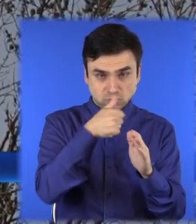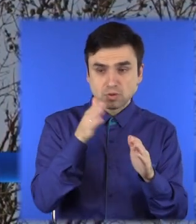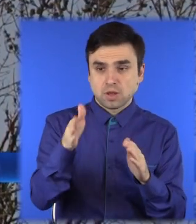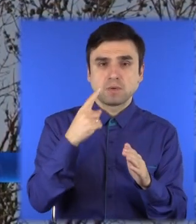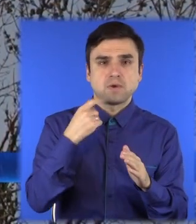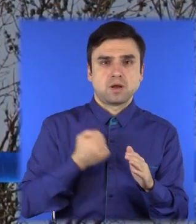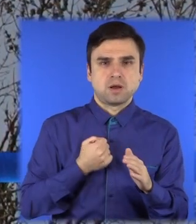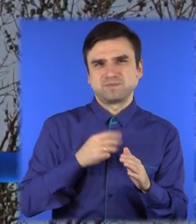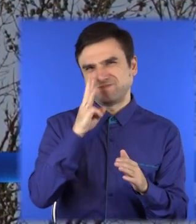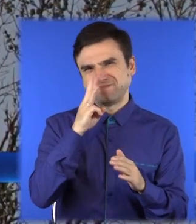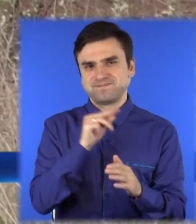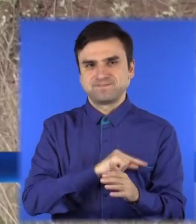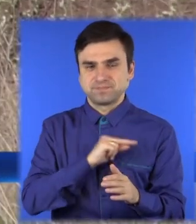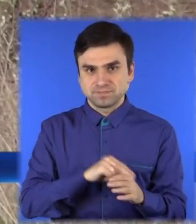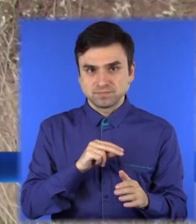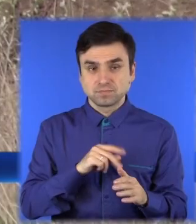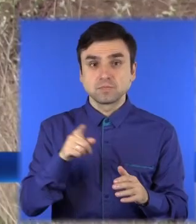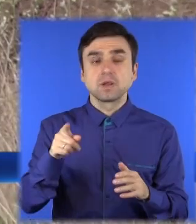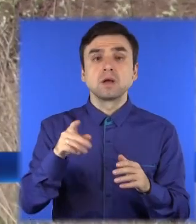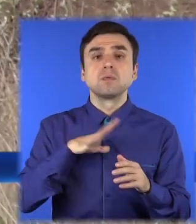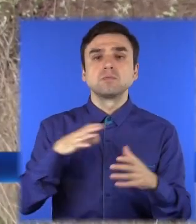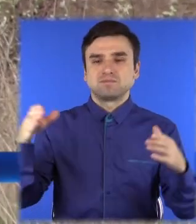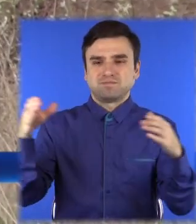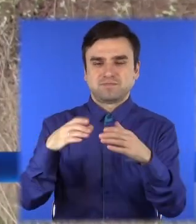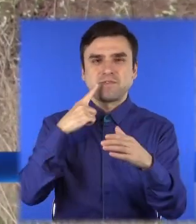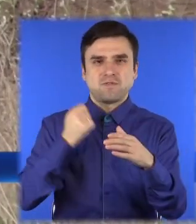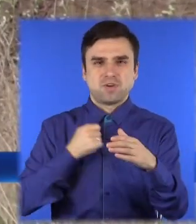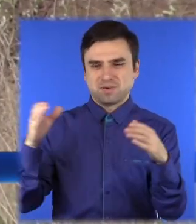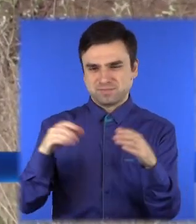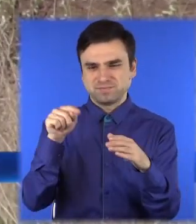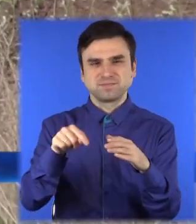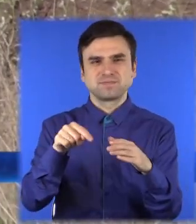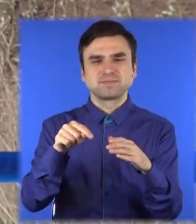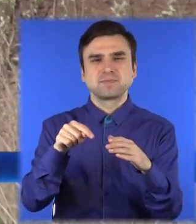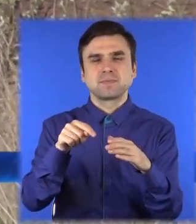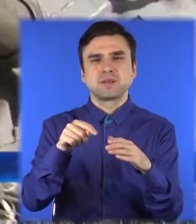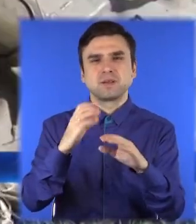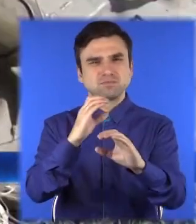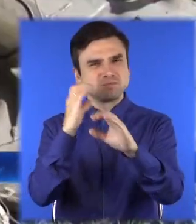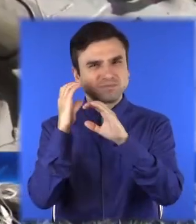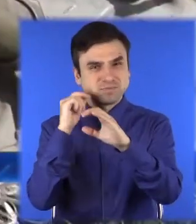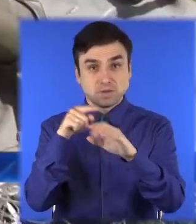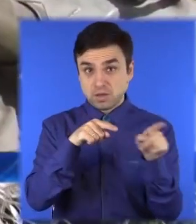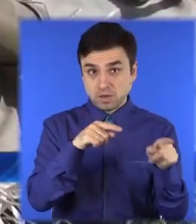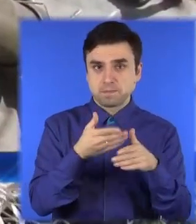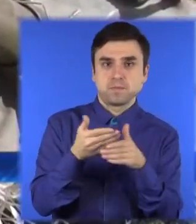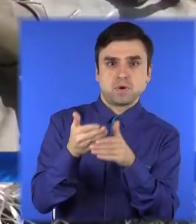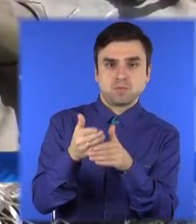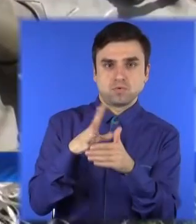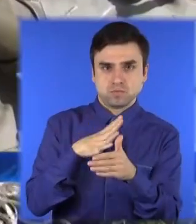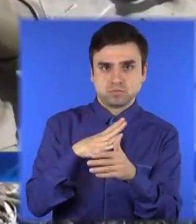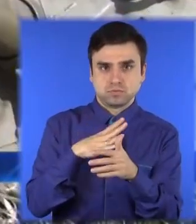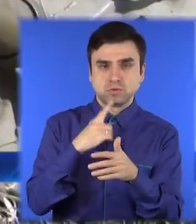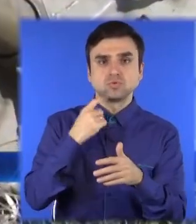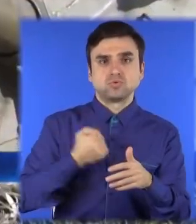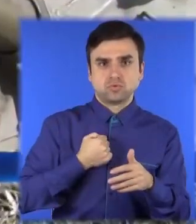Попасній. Він був стрільцем-помічником гранатометника 14-ї окремої механізованої бригади, старшим солдатом.